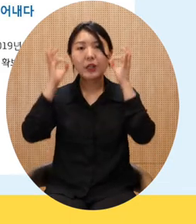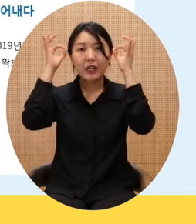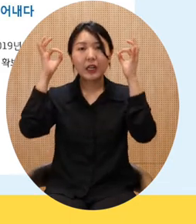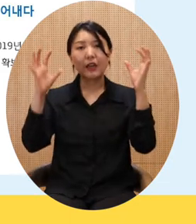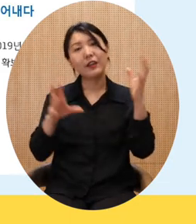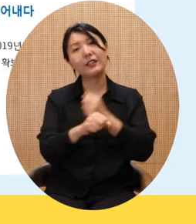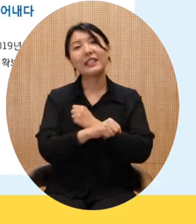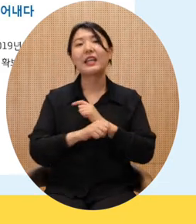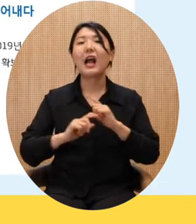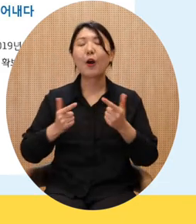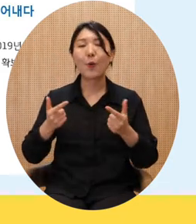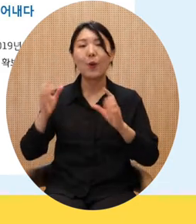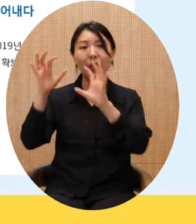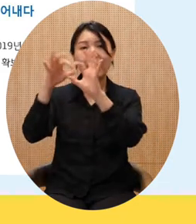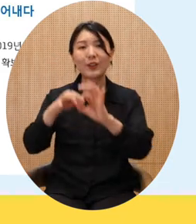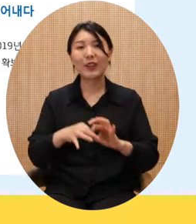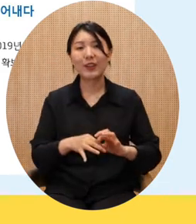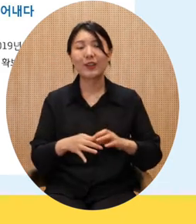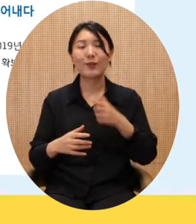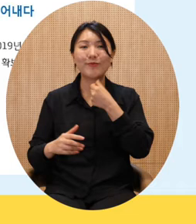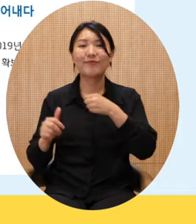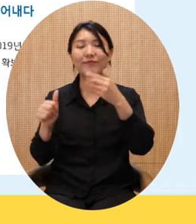않고 계속되기를 바라는 마음입니다.